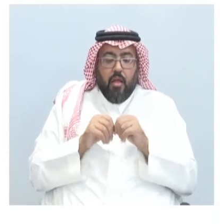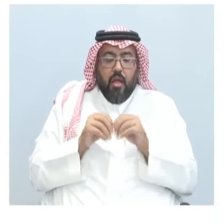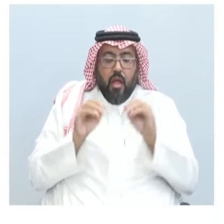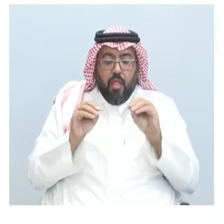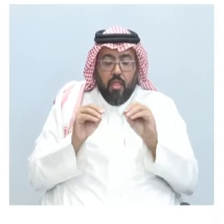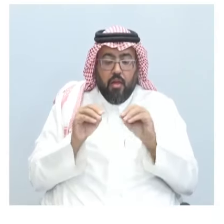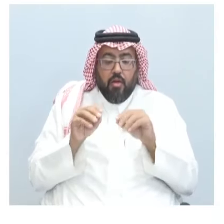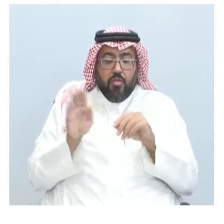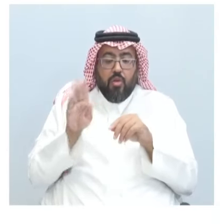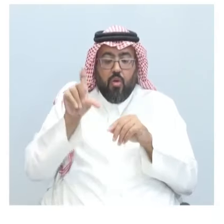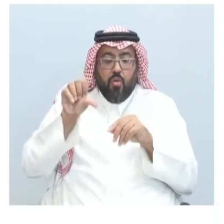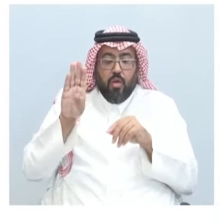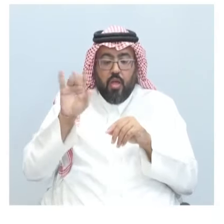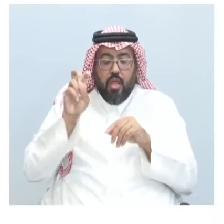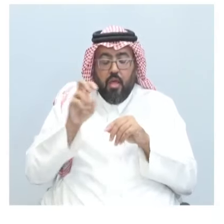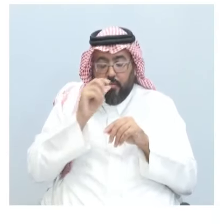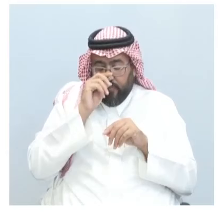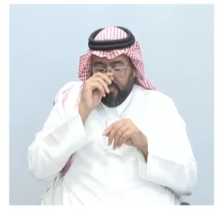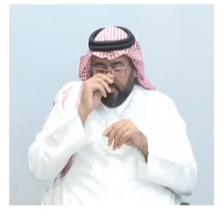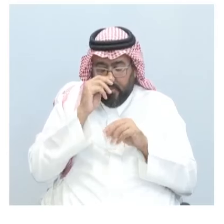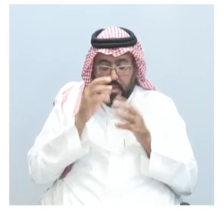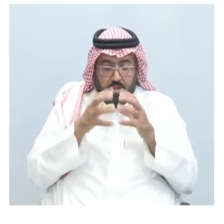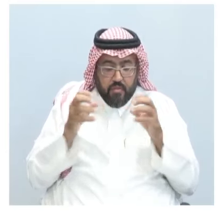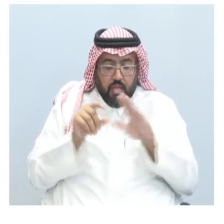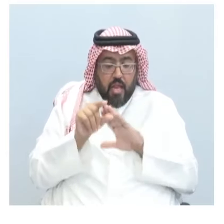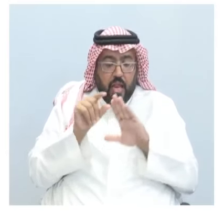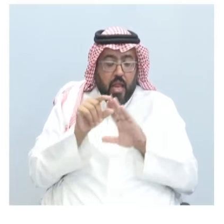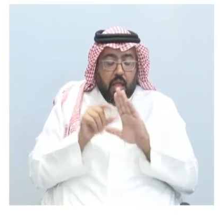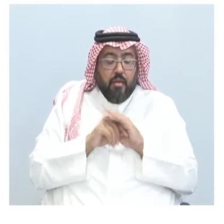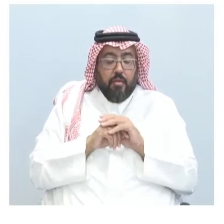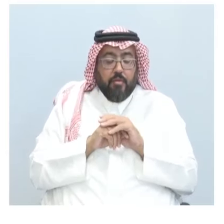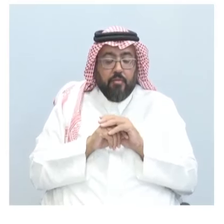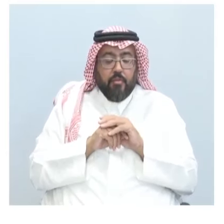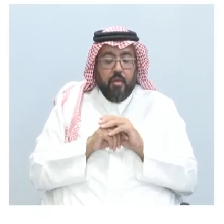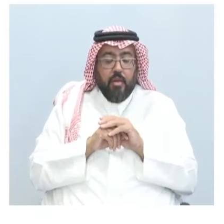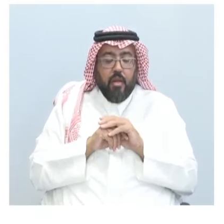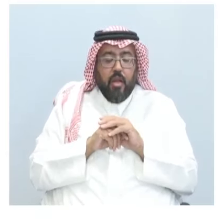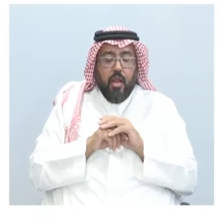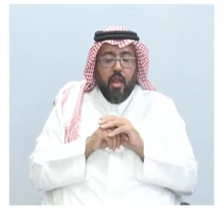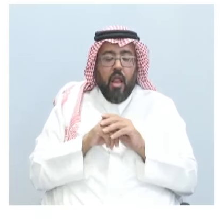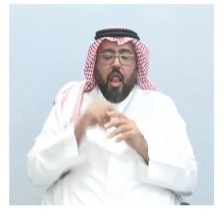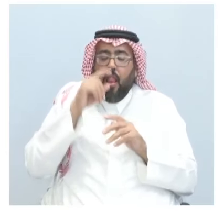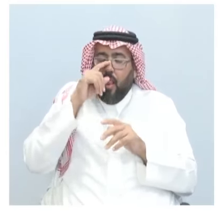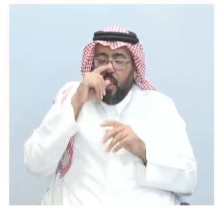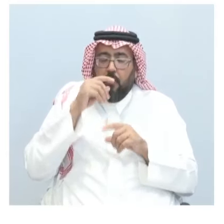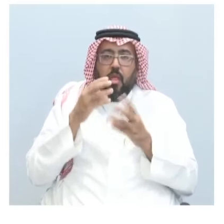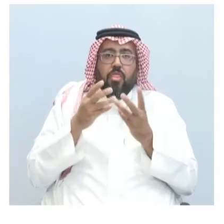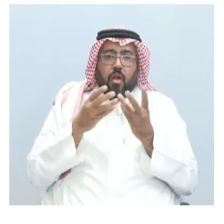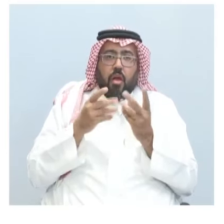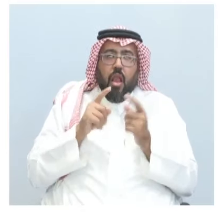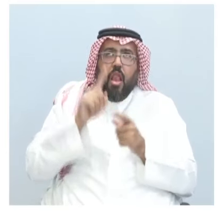السلوكيه فيما يتعلق بتفسير هذه الايات الجم ذكر الله تعالى